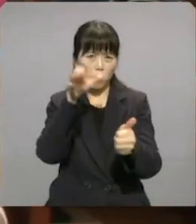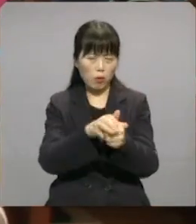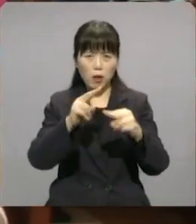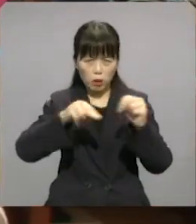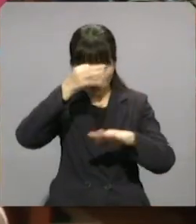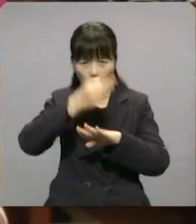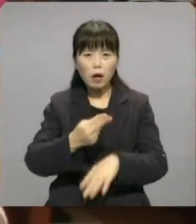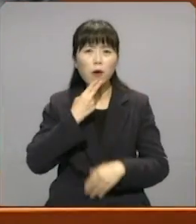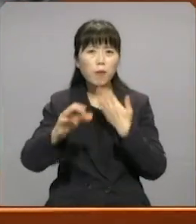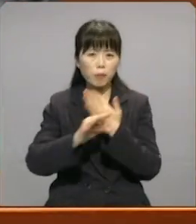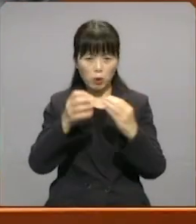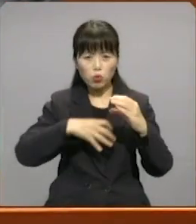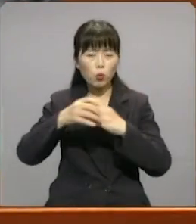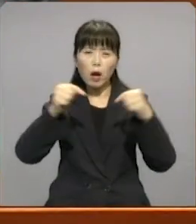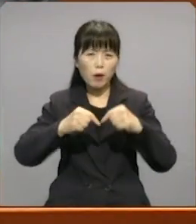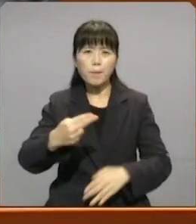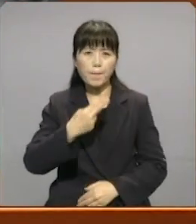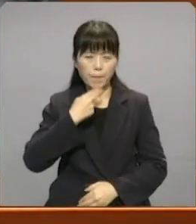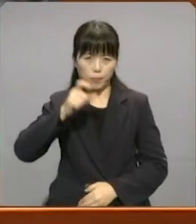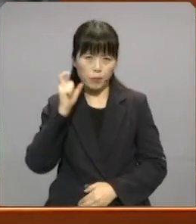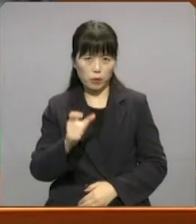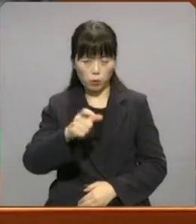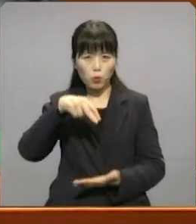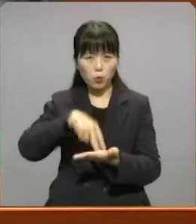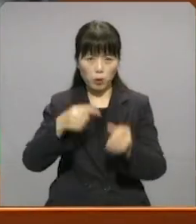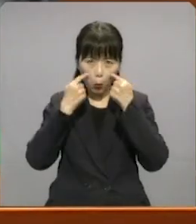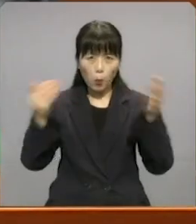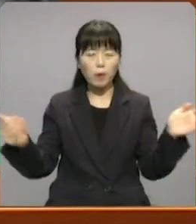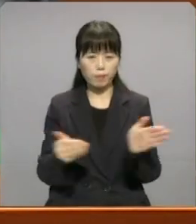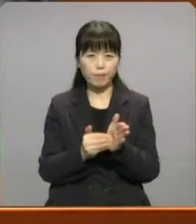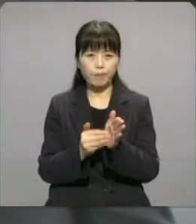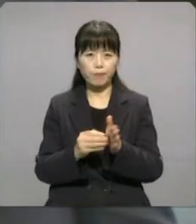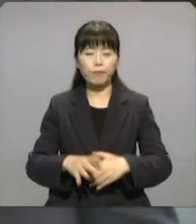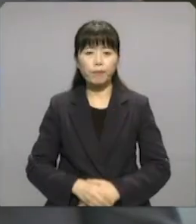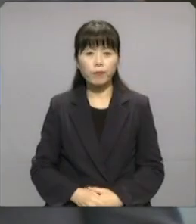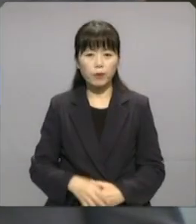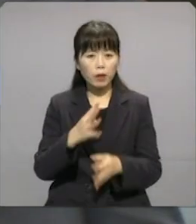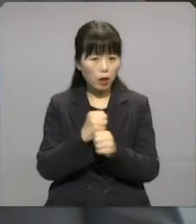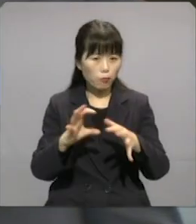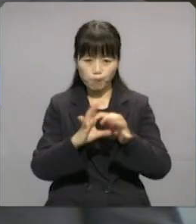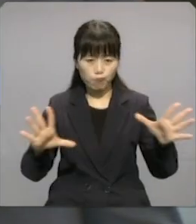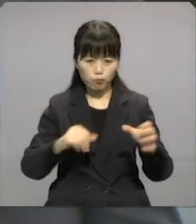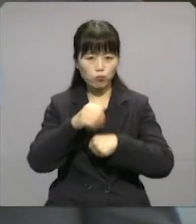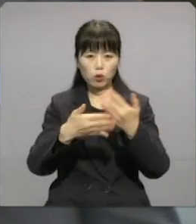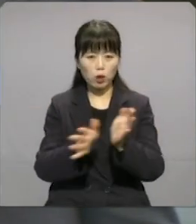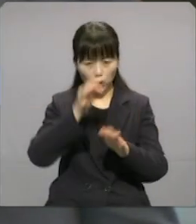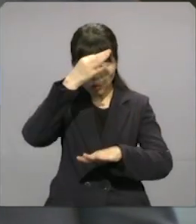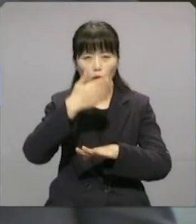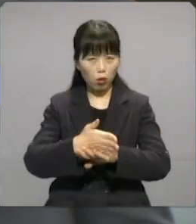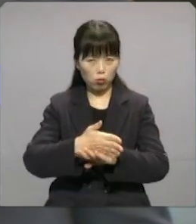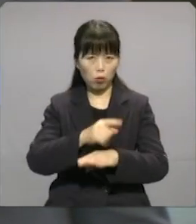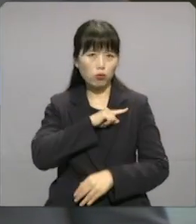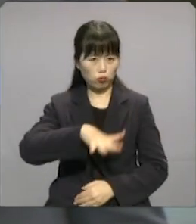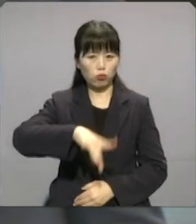철회하고 사과하지 않으면 추가 협상이 없다는 기존 입장을 재확인했습니다. 날짜와 관계없이 민주당의